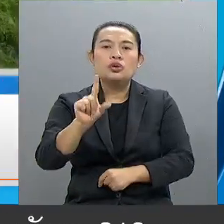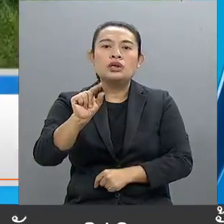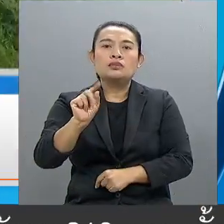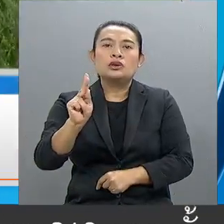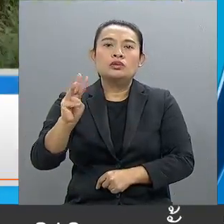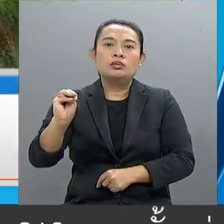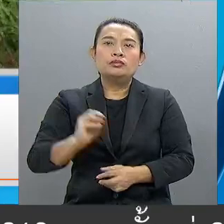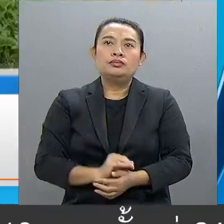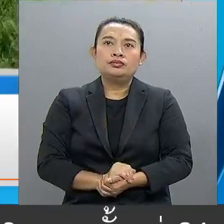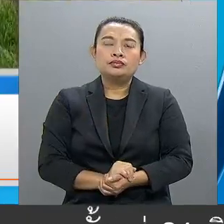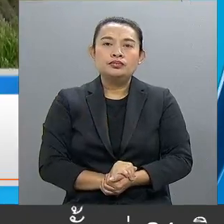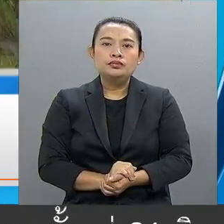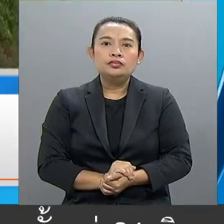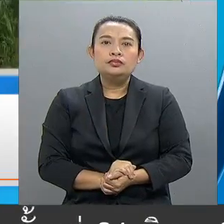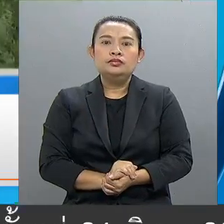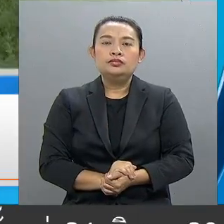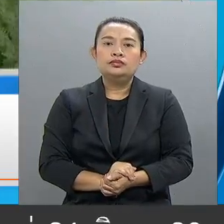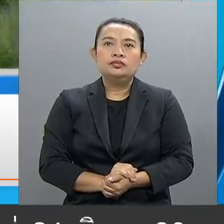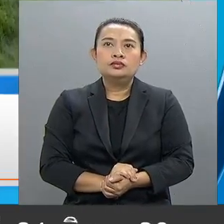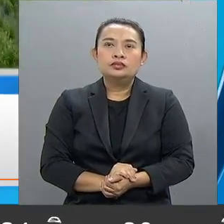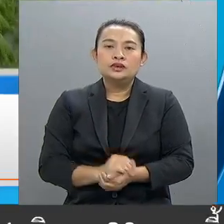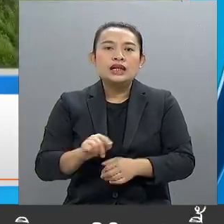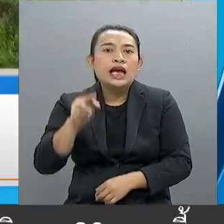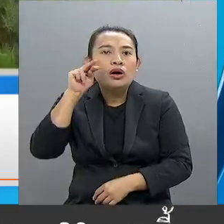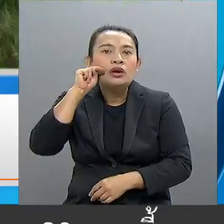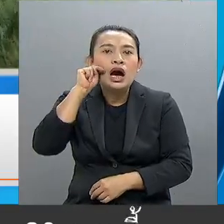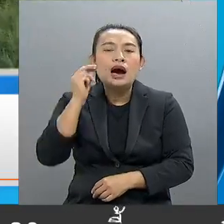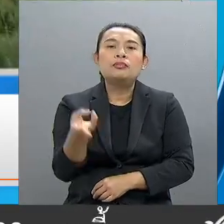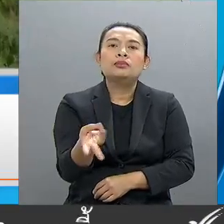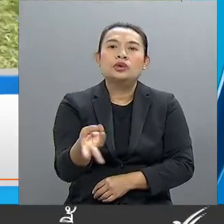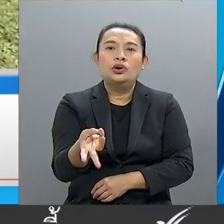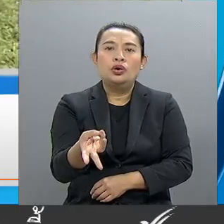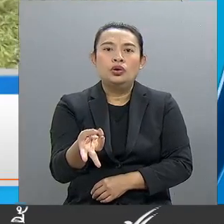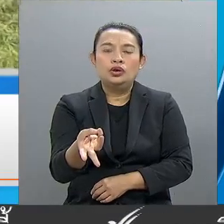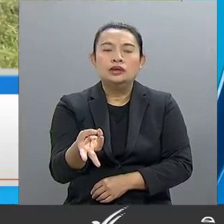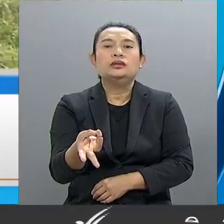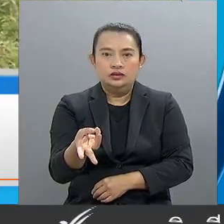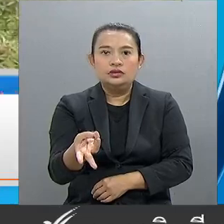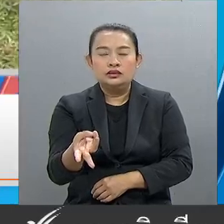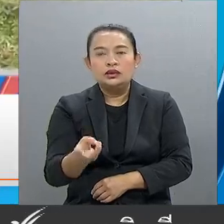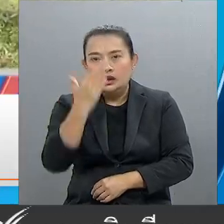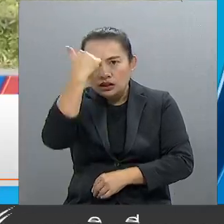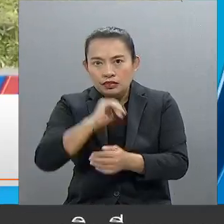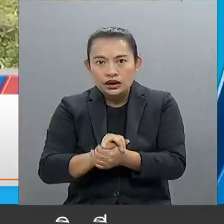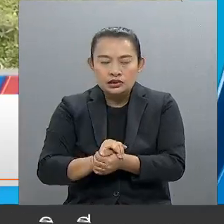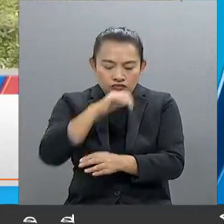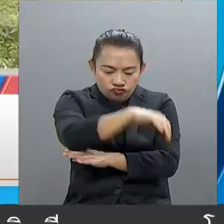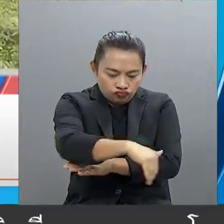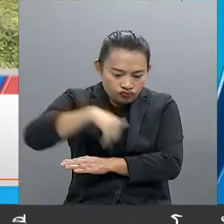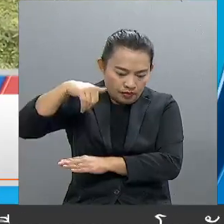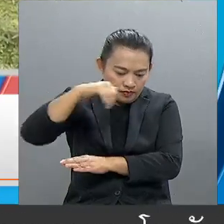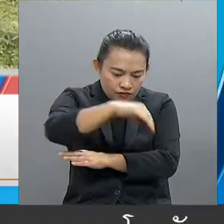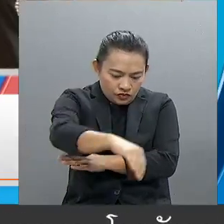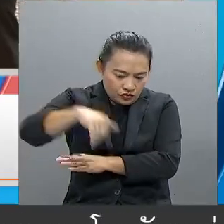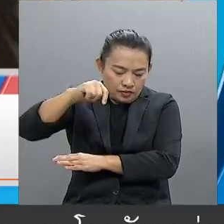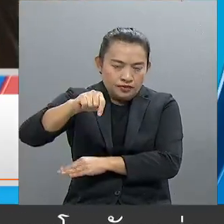ะน้ำมีแค่เล็กๆน้อยๆทำให้เราไม่สามารถที่เอาแบ็คโฮลงโต๊ะเข้าไปดำเนินการได้นะครับ